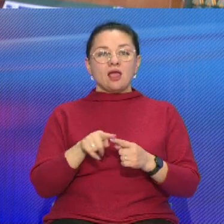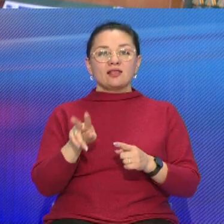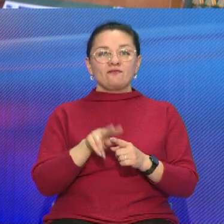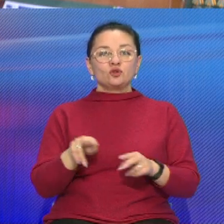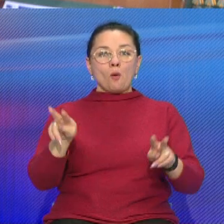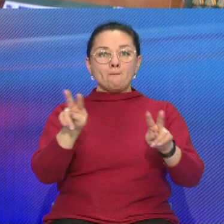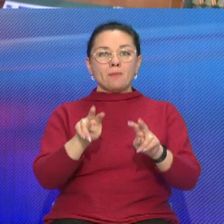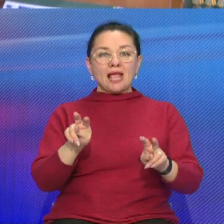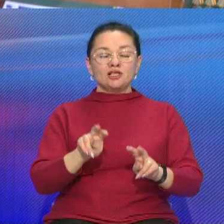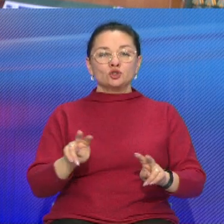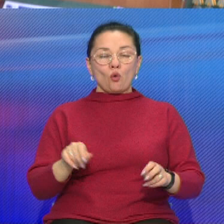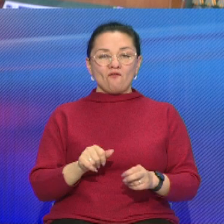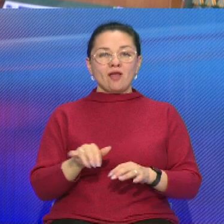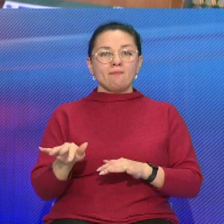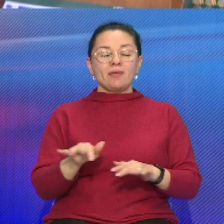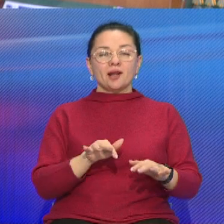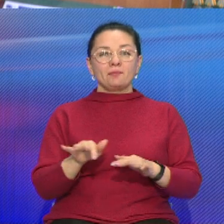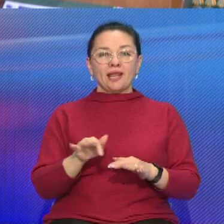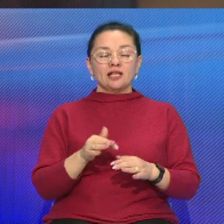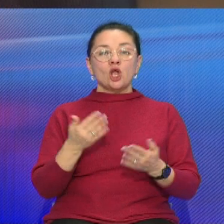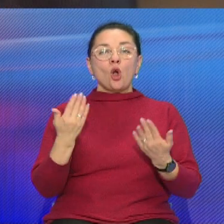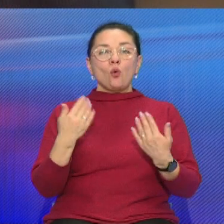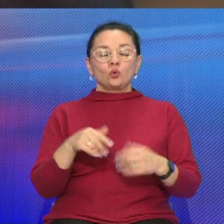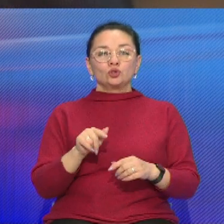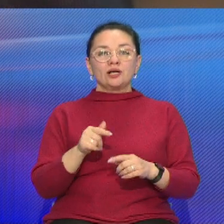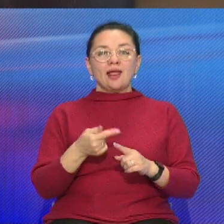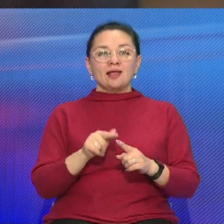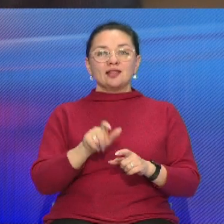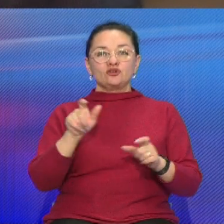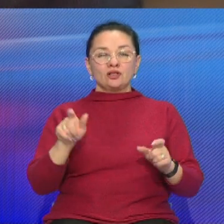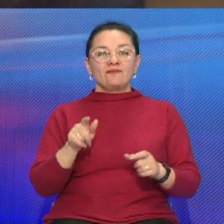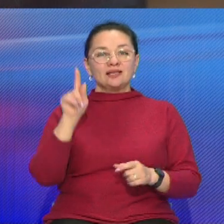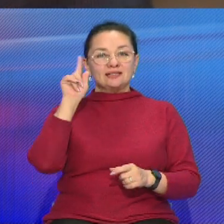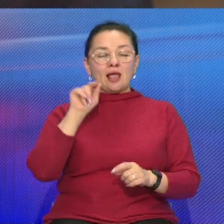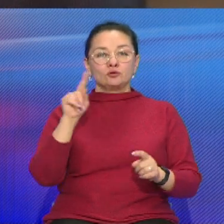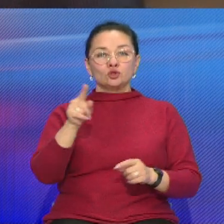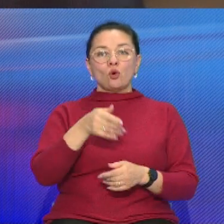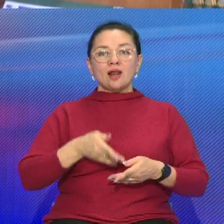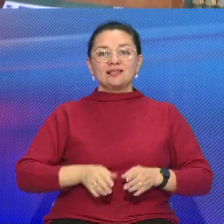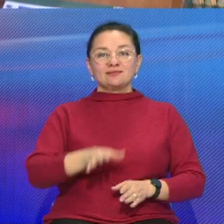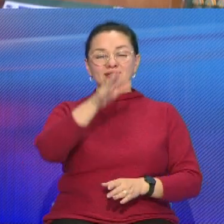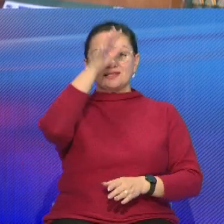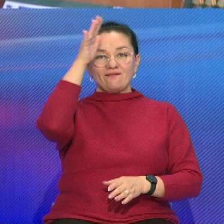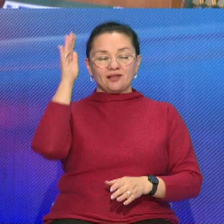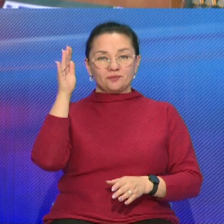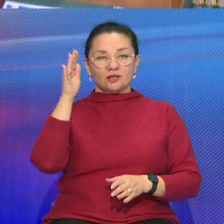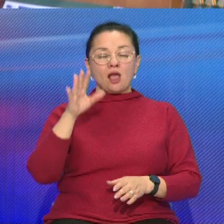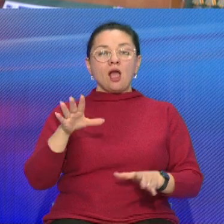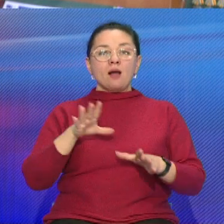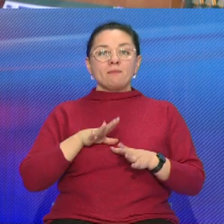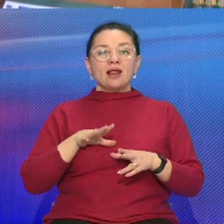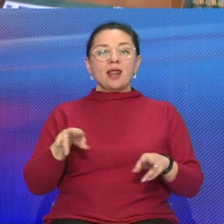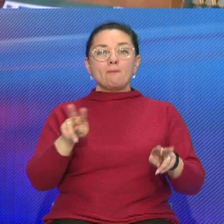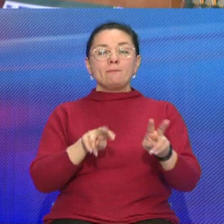мероприятия. Но уже могу сказать, что этот человек сам родом с Витебской области. Проводили поисковые работы, кроме 52-го батальона,